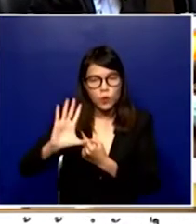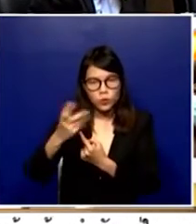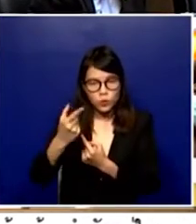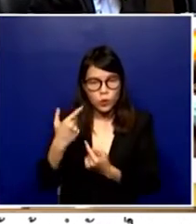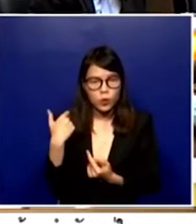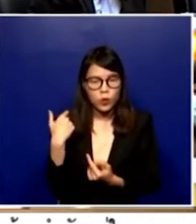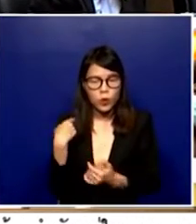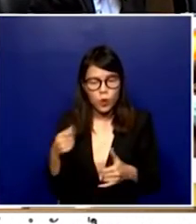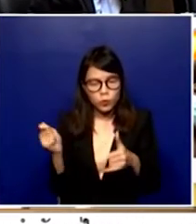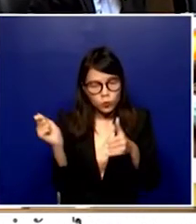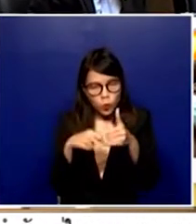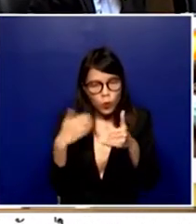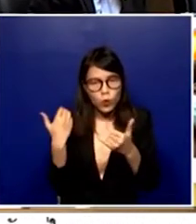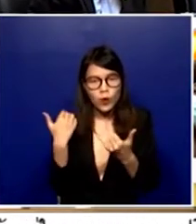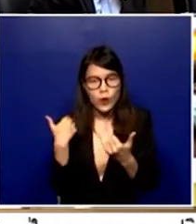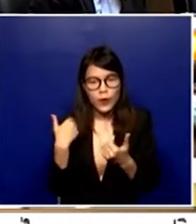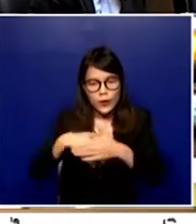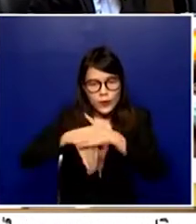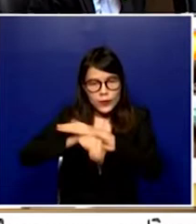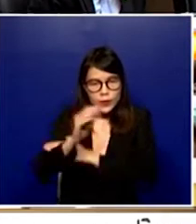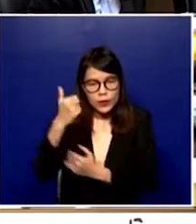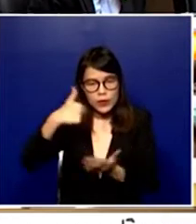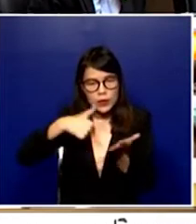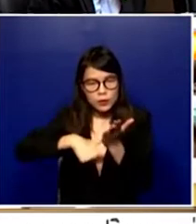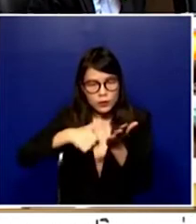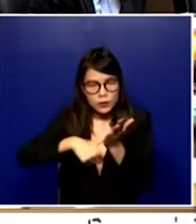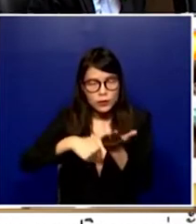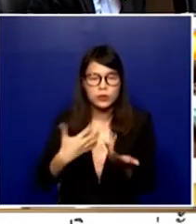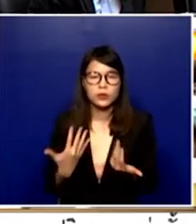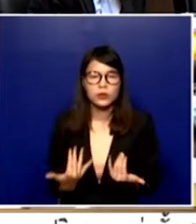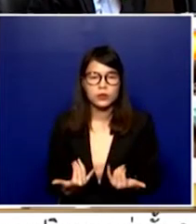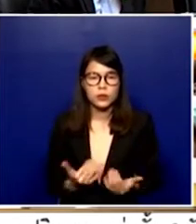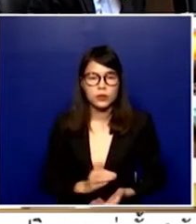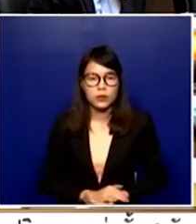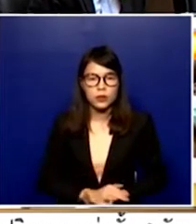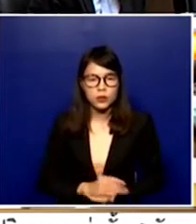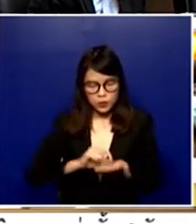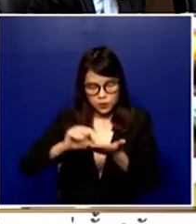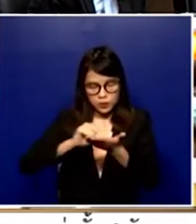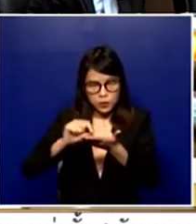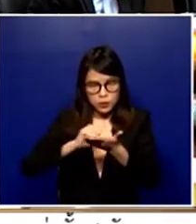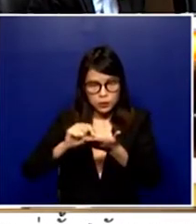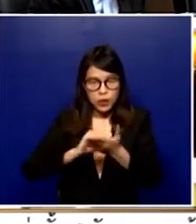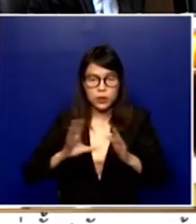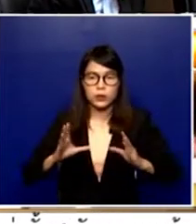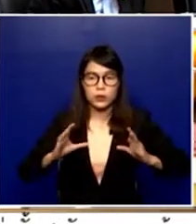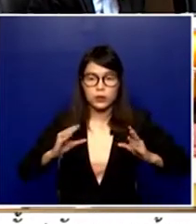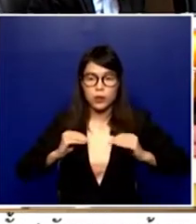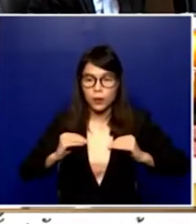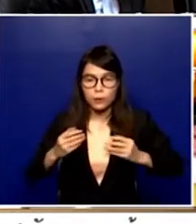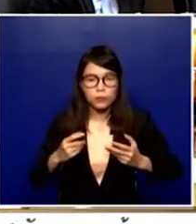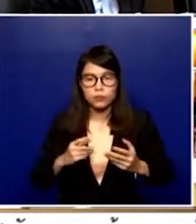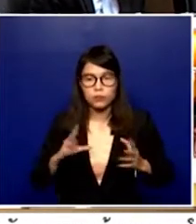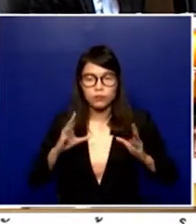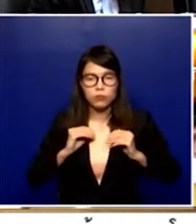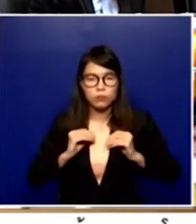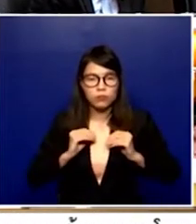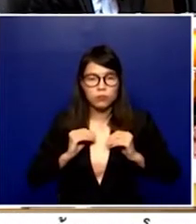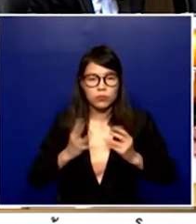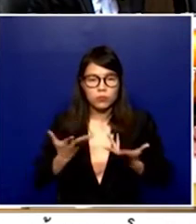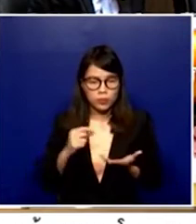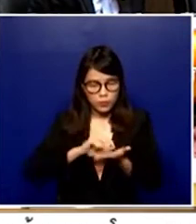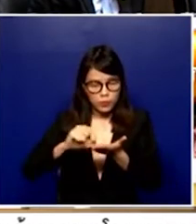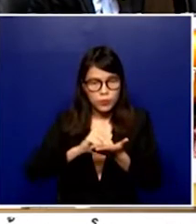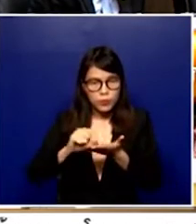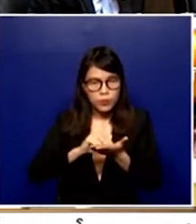พระศีตามประโมนกฎหมายรัษณาก่อนการเผอเซ็รัสารภาพโยไม่ได้ตั้งใจของคุณประยุตจดโอชา